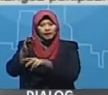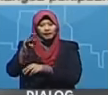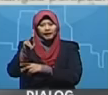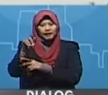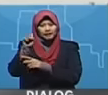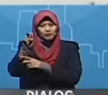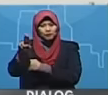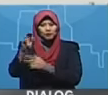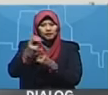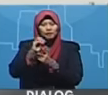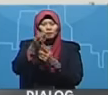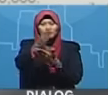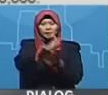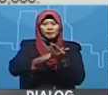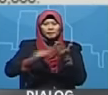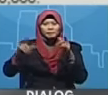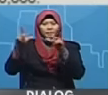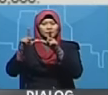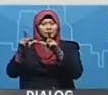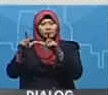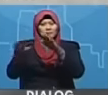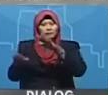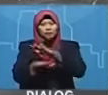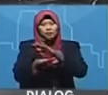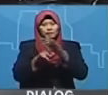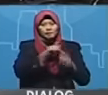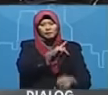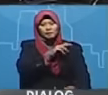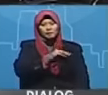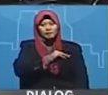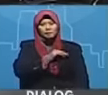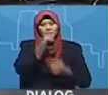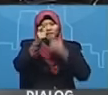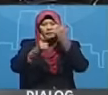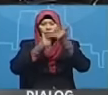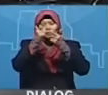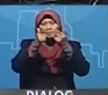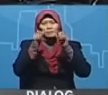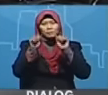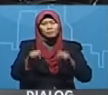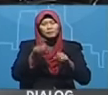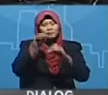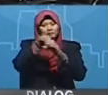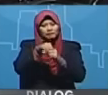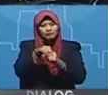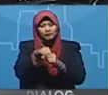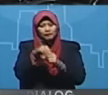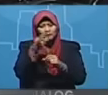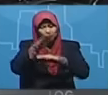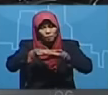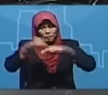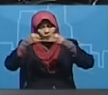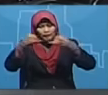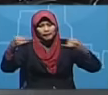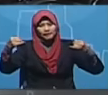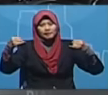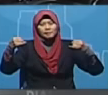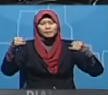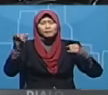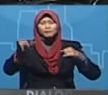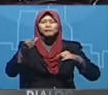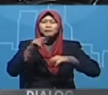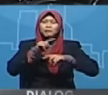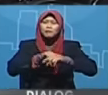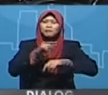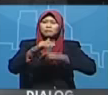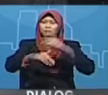ataupun di bahagian pelesenan sendiri bawah Kementerian Pelancongan untuk melihat apa jua yang terkandung dalam online? Ya, kita dari semasa ke